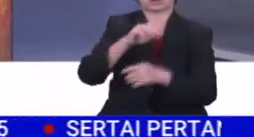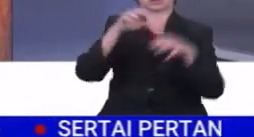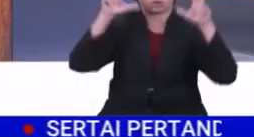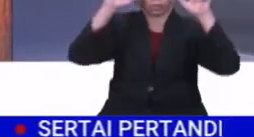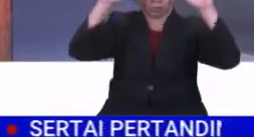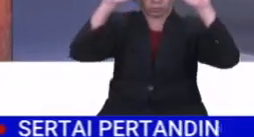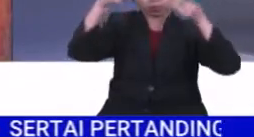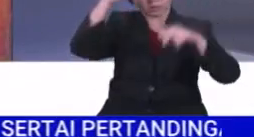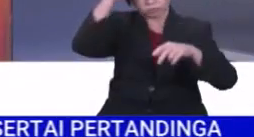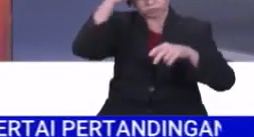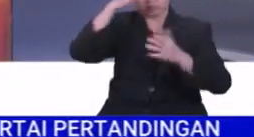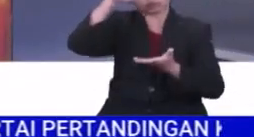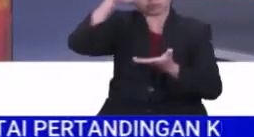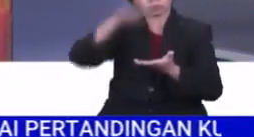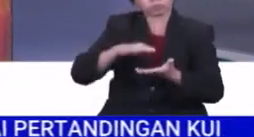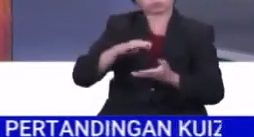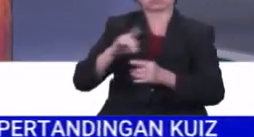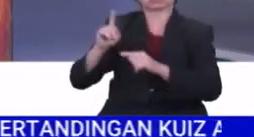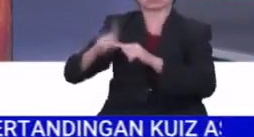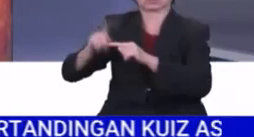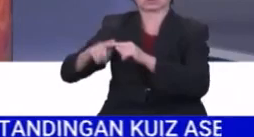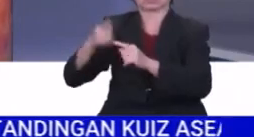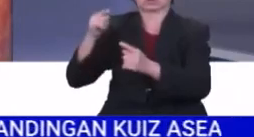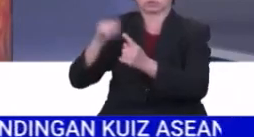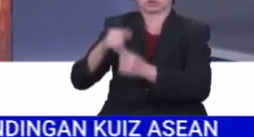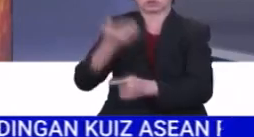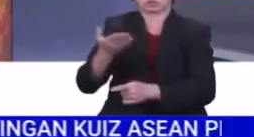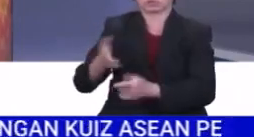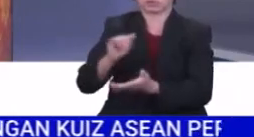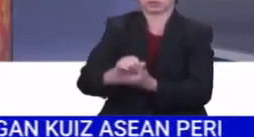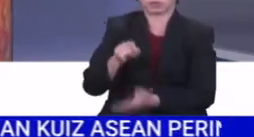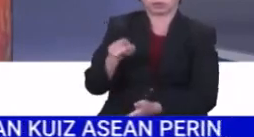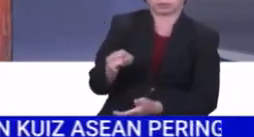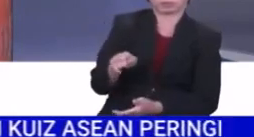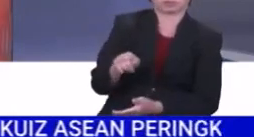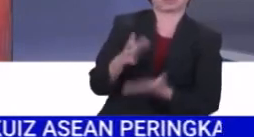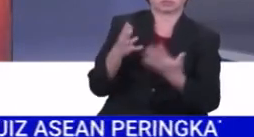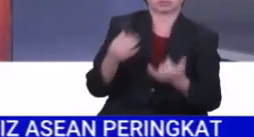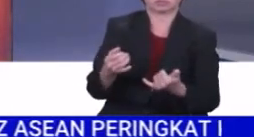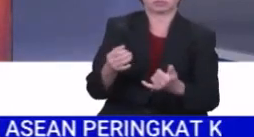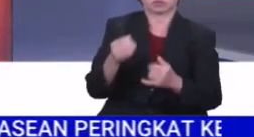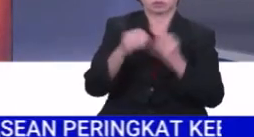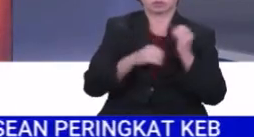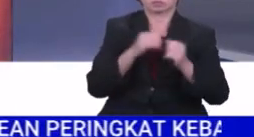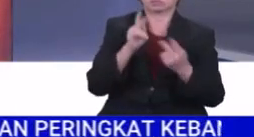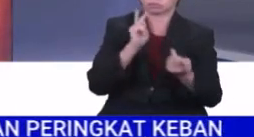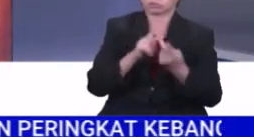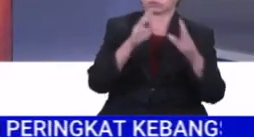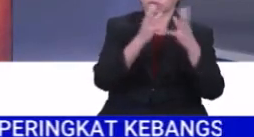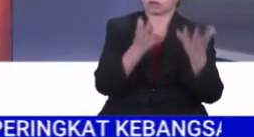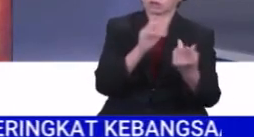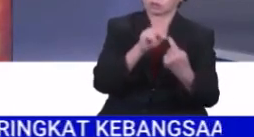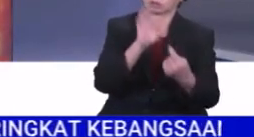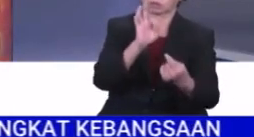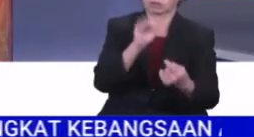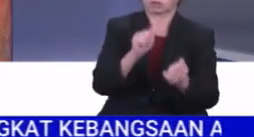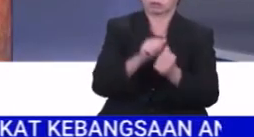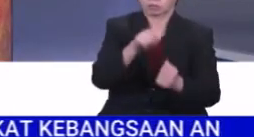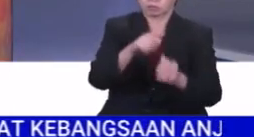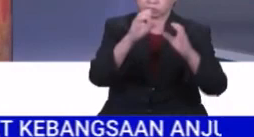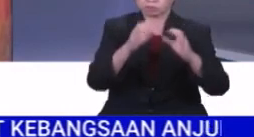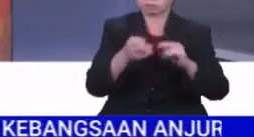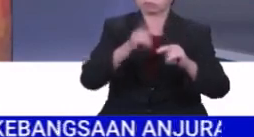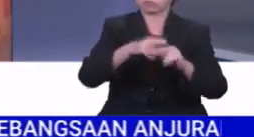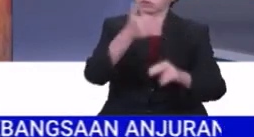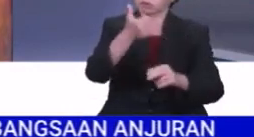poncorini mengurangkan kebergantungan kepada bahan tersebut selain bersifat mesra alam pendekatan itu turut memberi